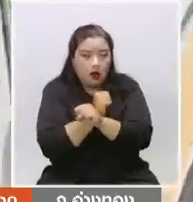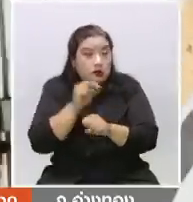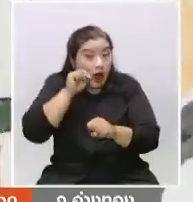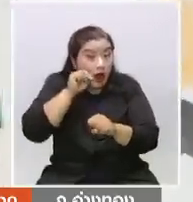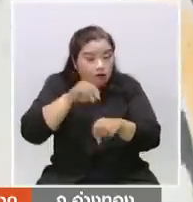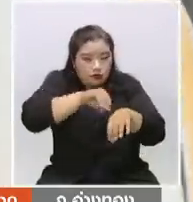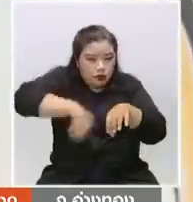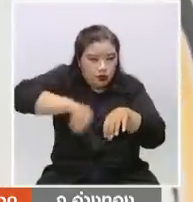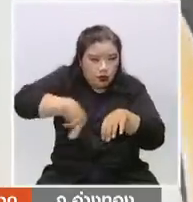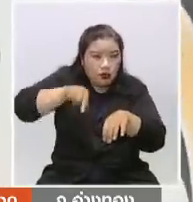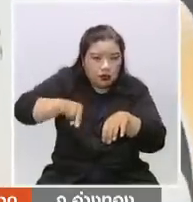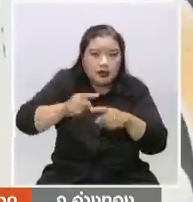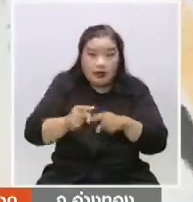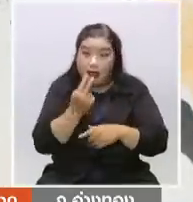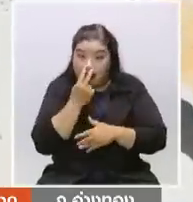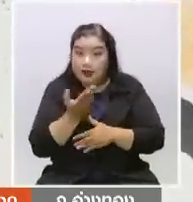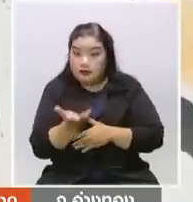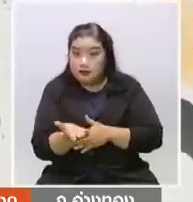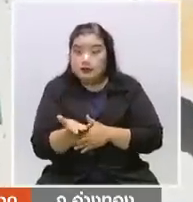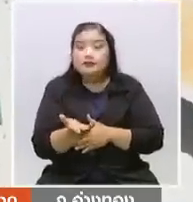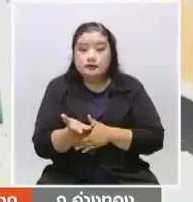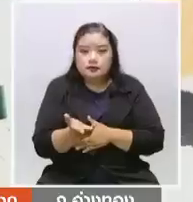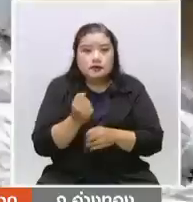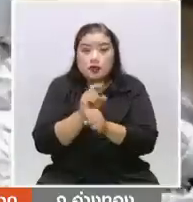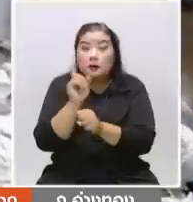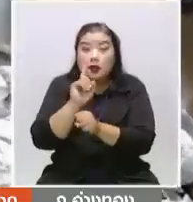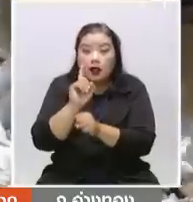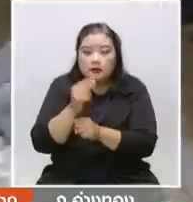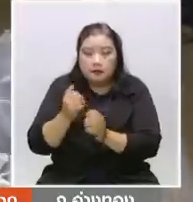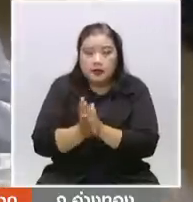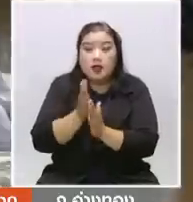ทองส่วนยันที่เห็นแบบนี้ค่ะเกิดจาก